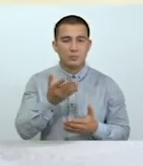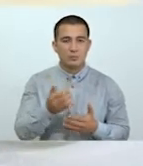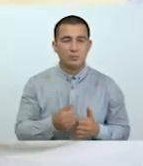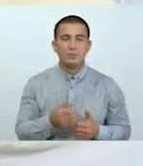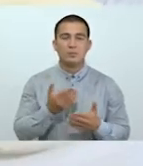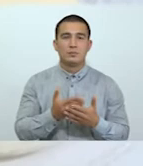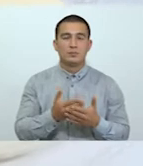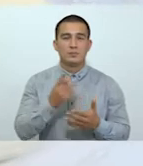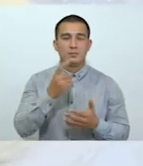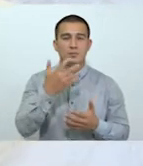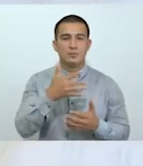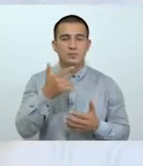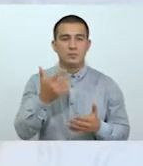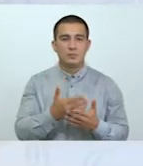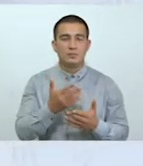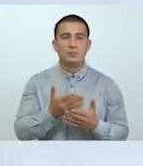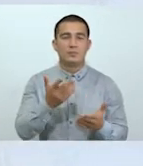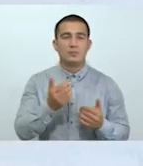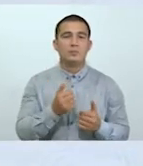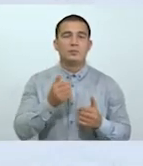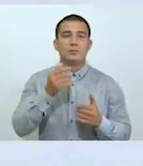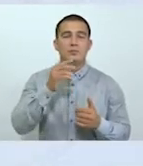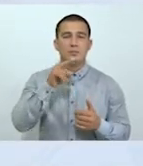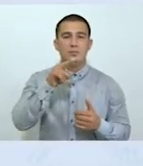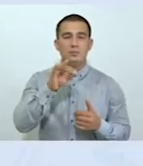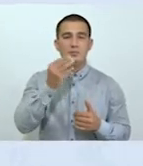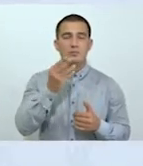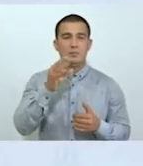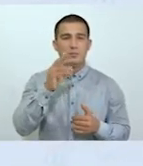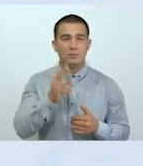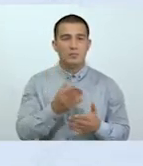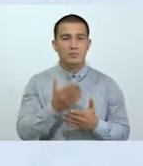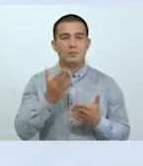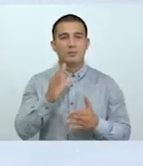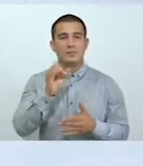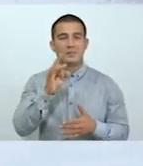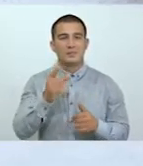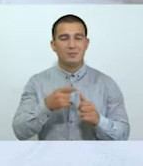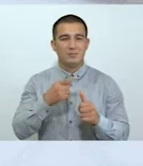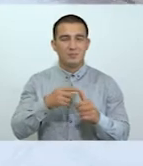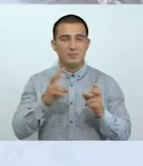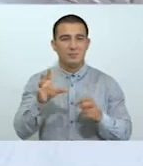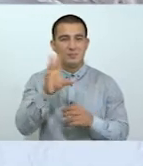g pishloq, 3 osh qoshiq salat yog'i kerak bo'ladi.